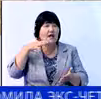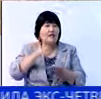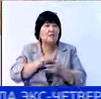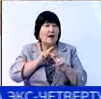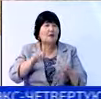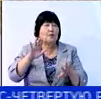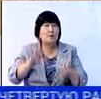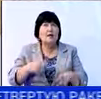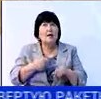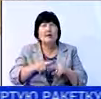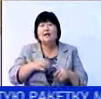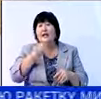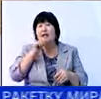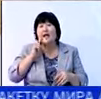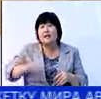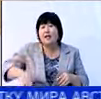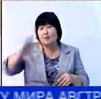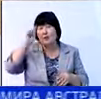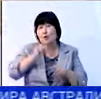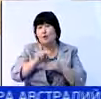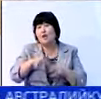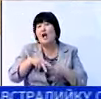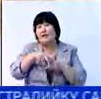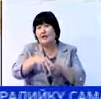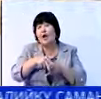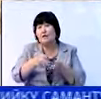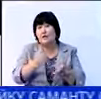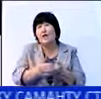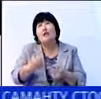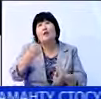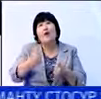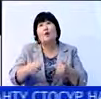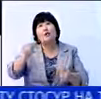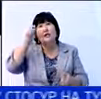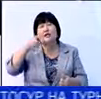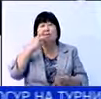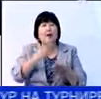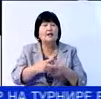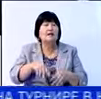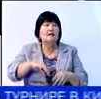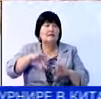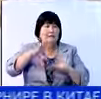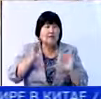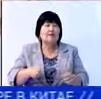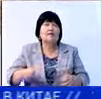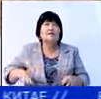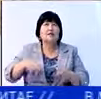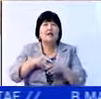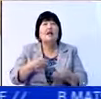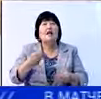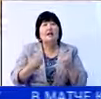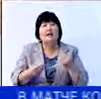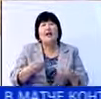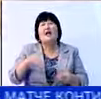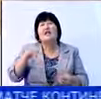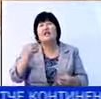особое место, поэтому с ранних лет юноши приучали к верховой езде. На конкурсе джигиты показали навыки верховой езды в игре «Тинге Алу».